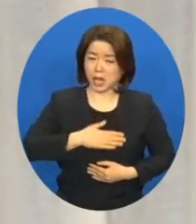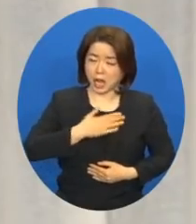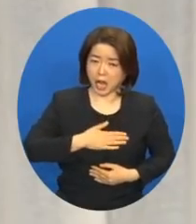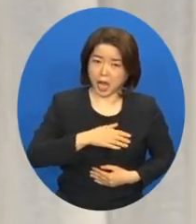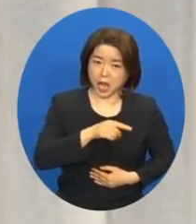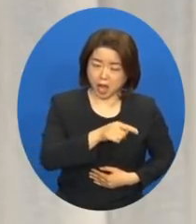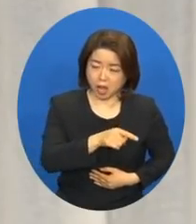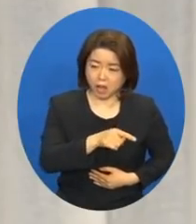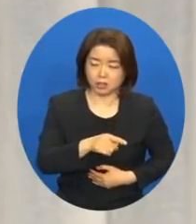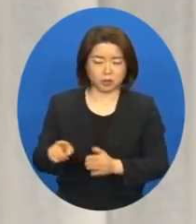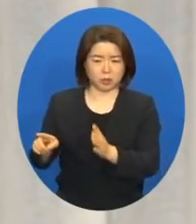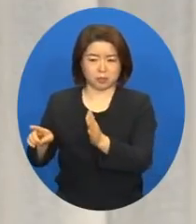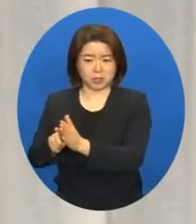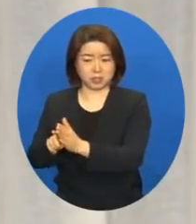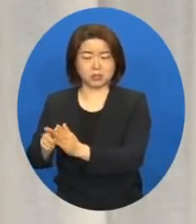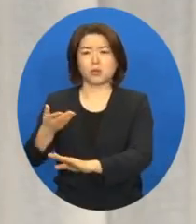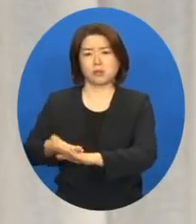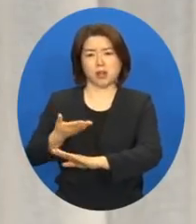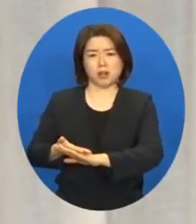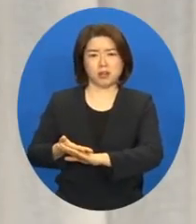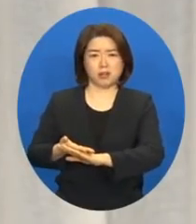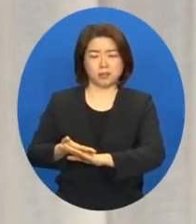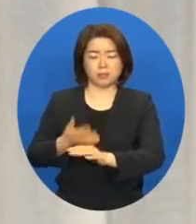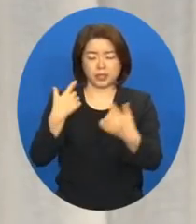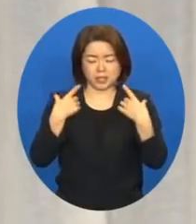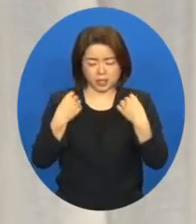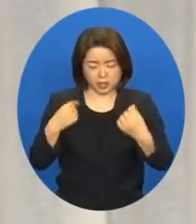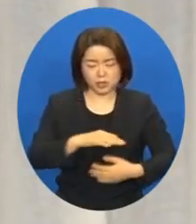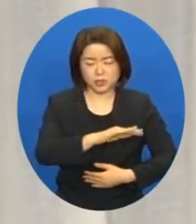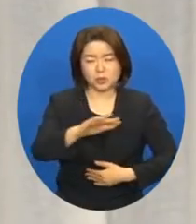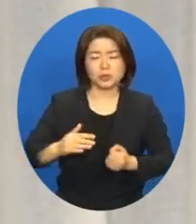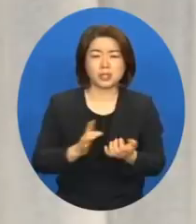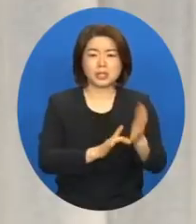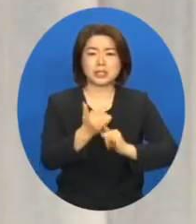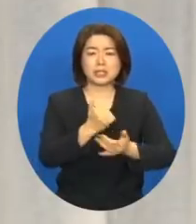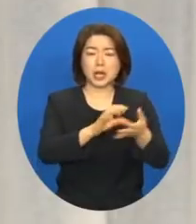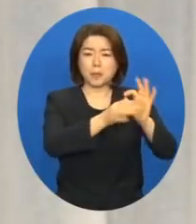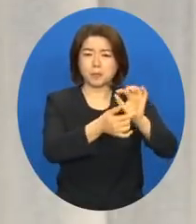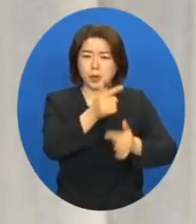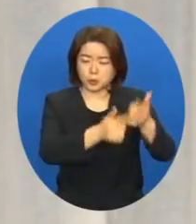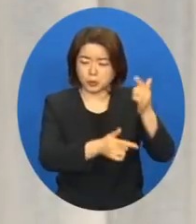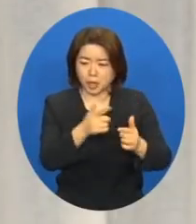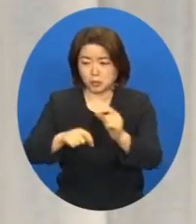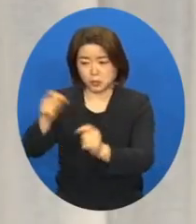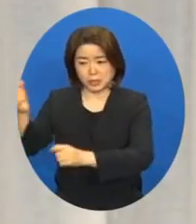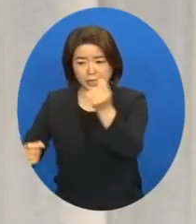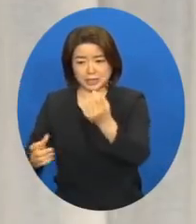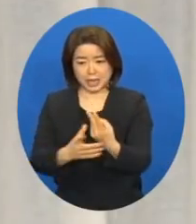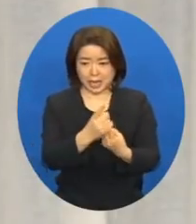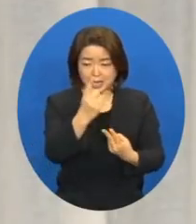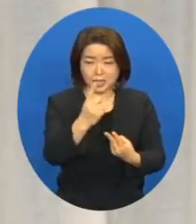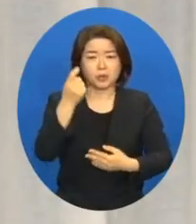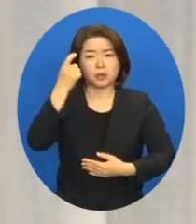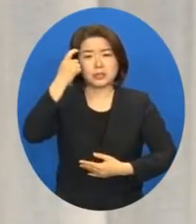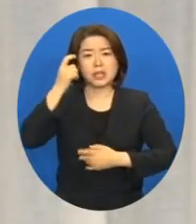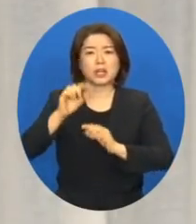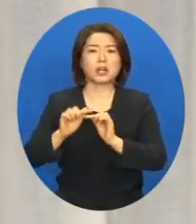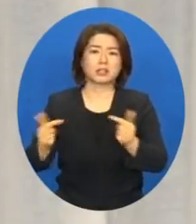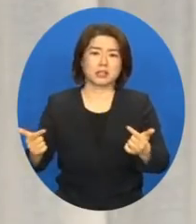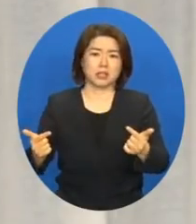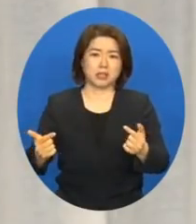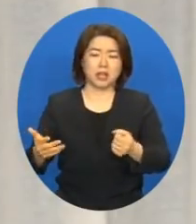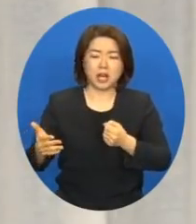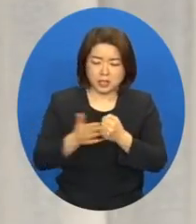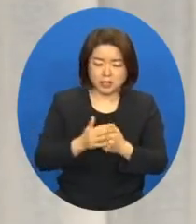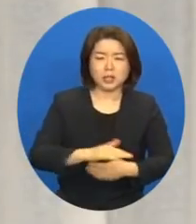게 아니에요. 여전히 우리는요, 예수님과 내가 포도나무와 가지처럼 하나라고 생각하지 않고 있어요.